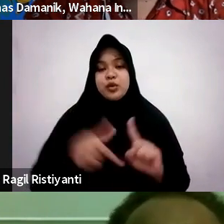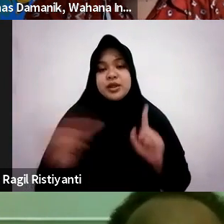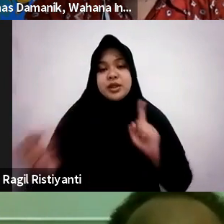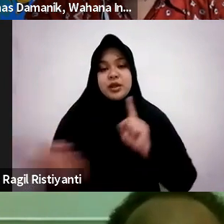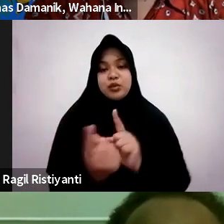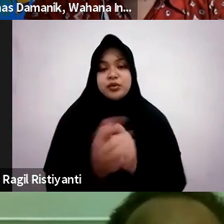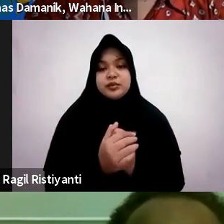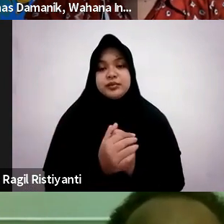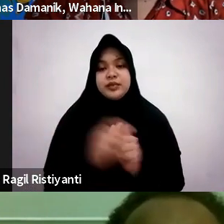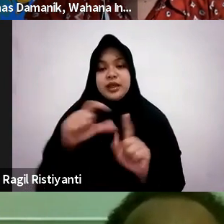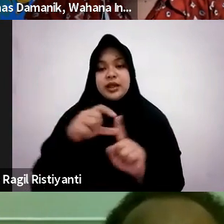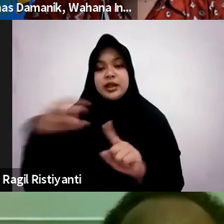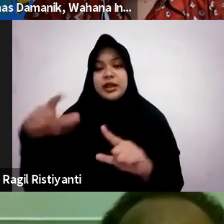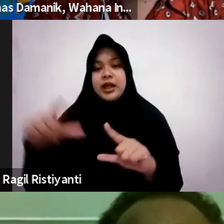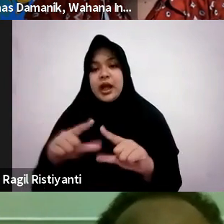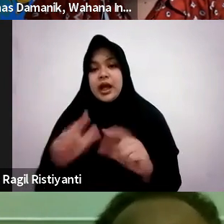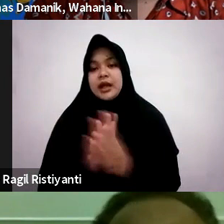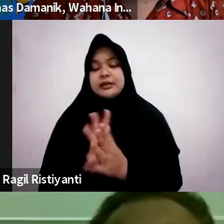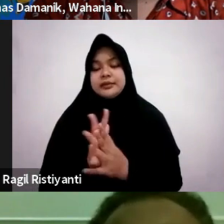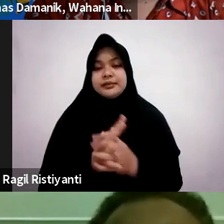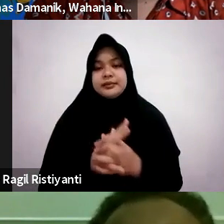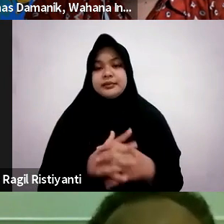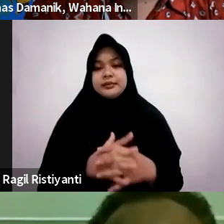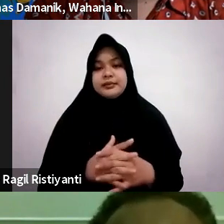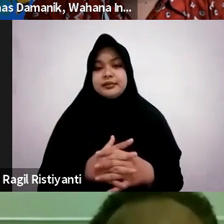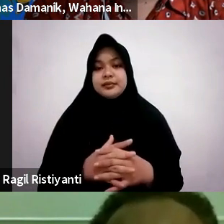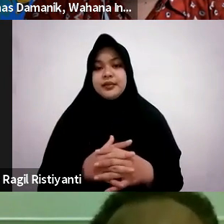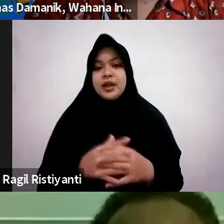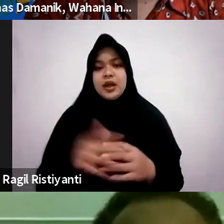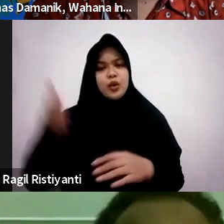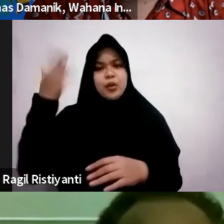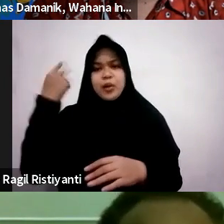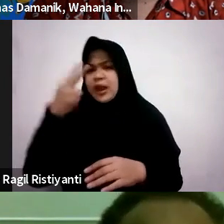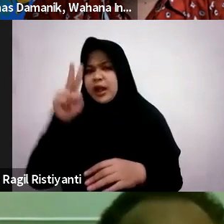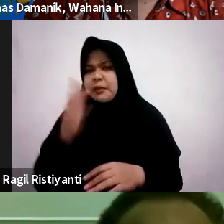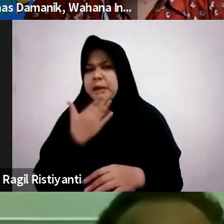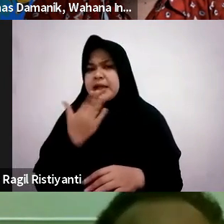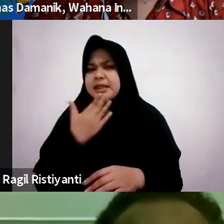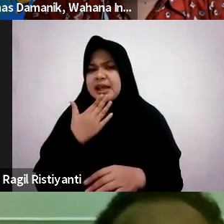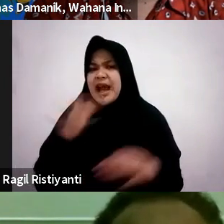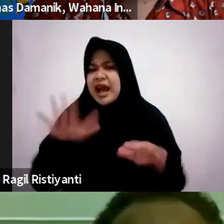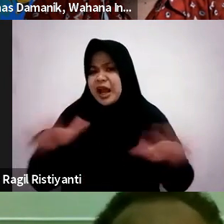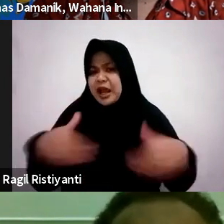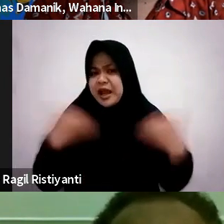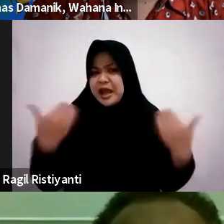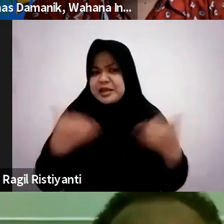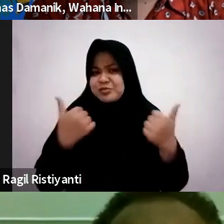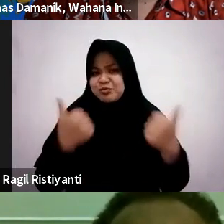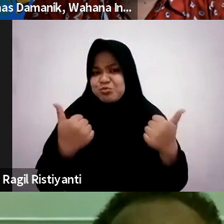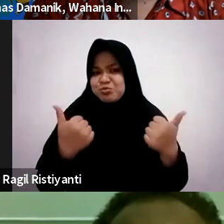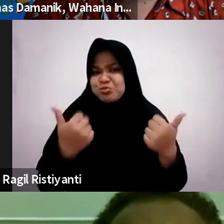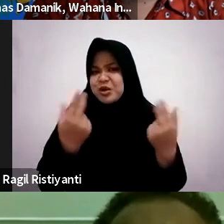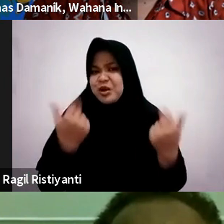Dea Waktu itu saya belum begitu Abby update-nya biasa aja anaknya asik banget zat